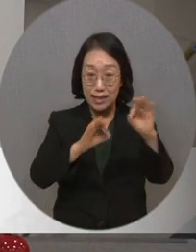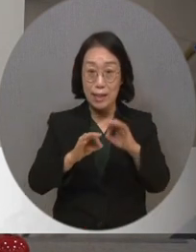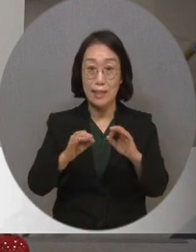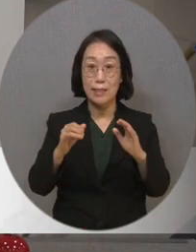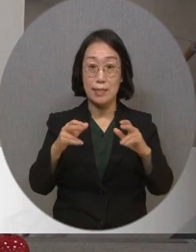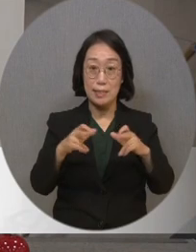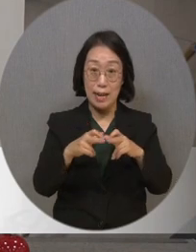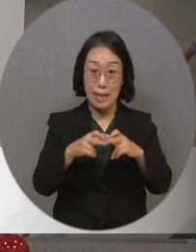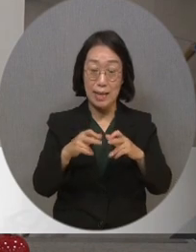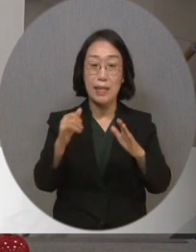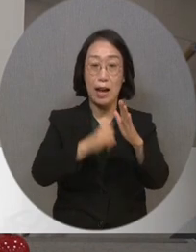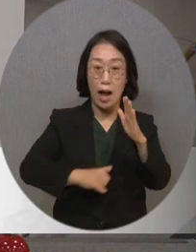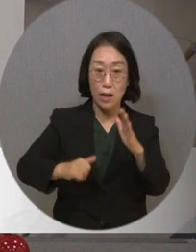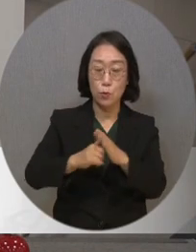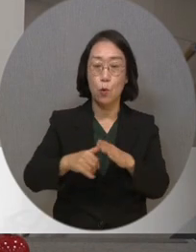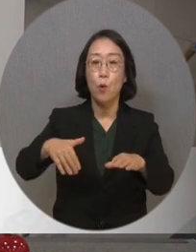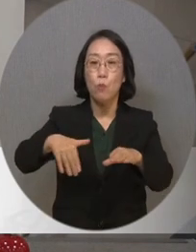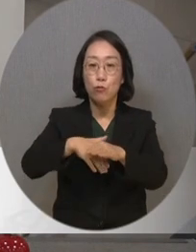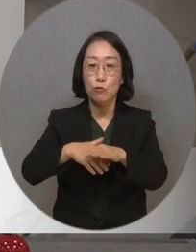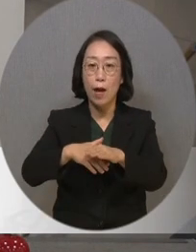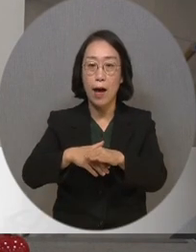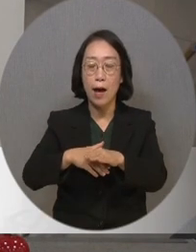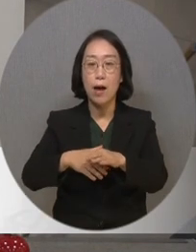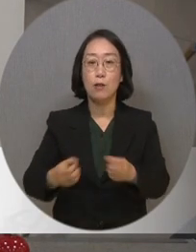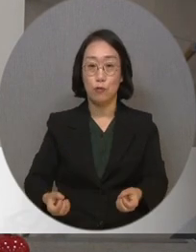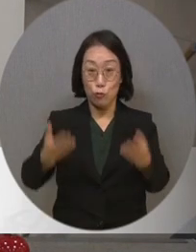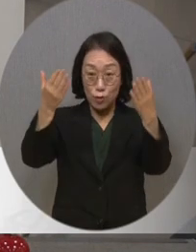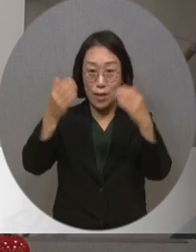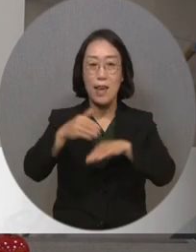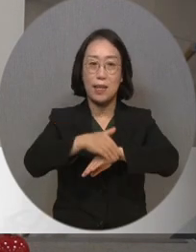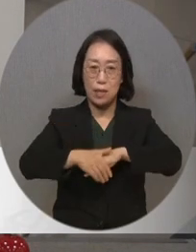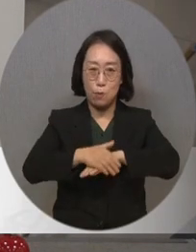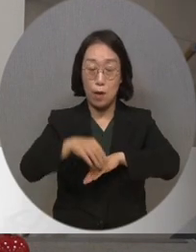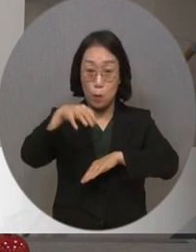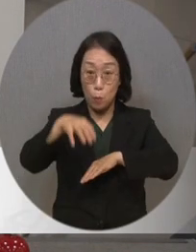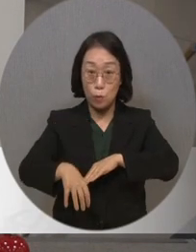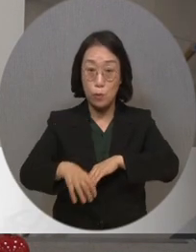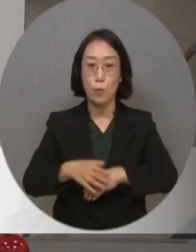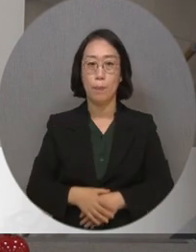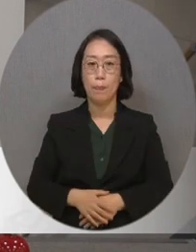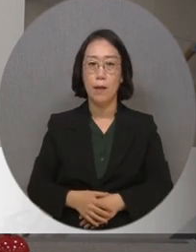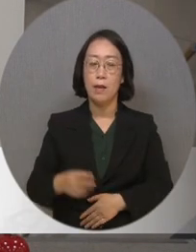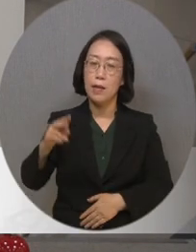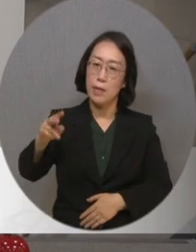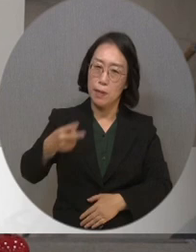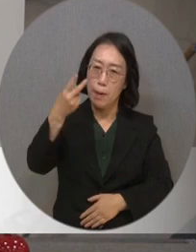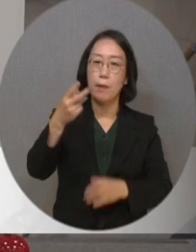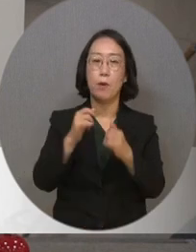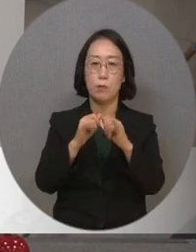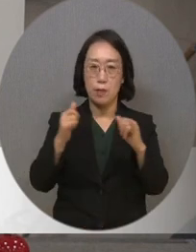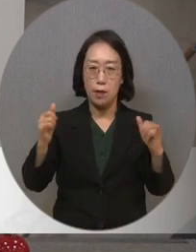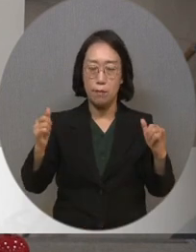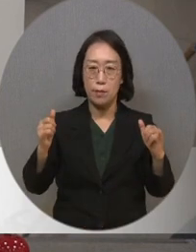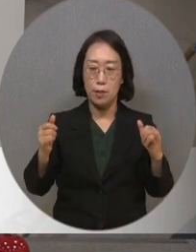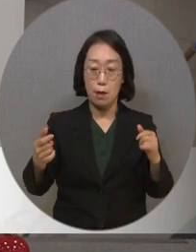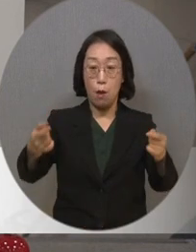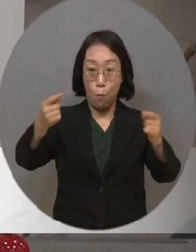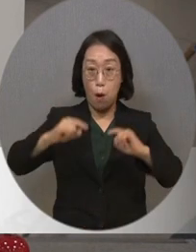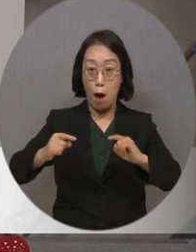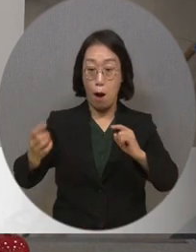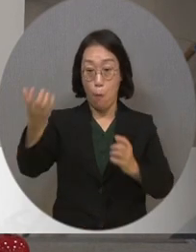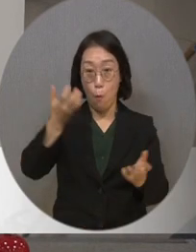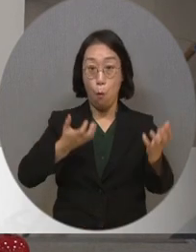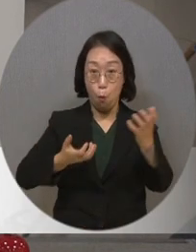가족 문화공감 대축제를 기획해서 오늘 다올림센터에서는 200분의 가족분들이